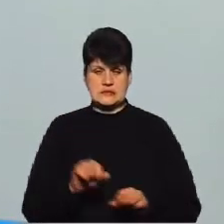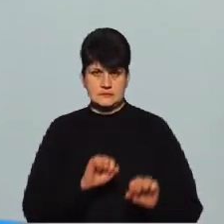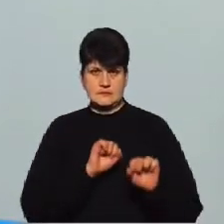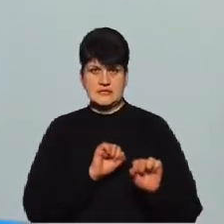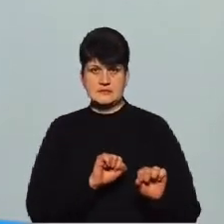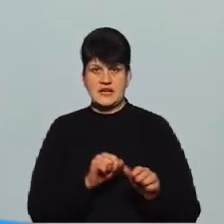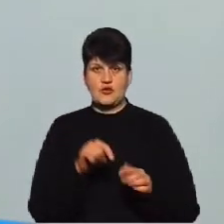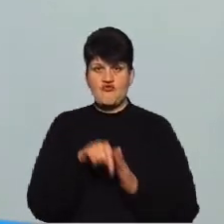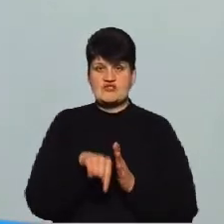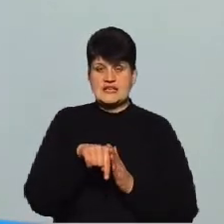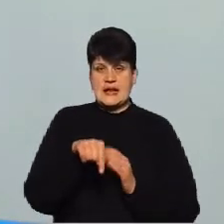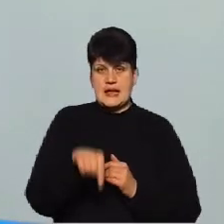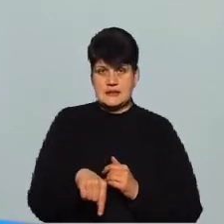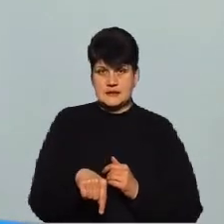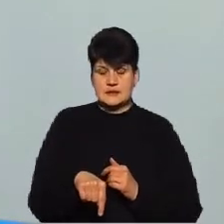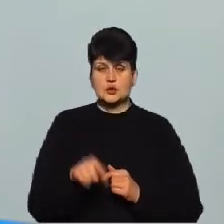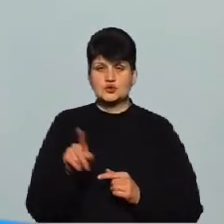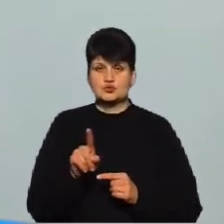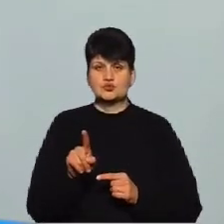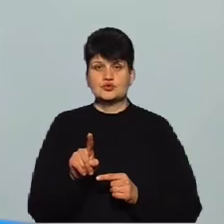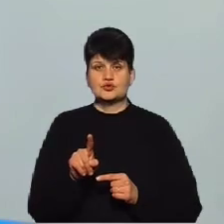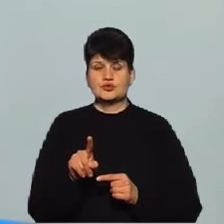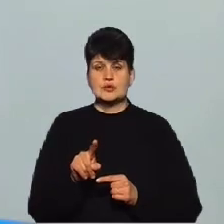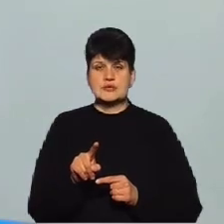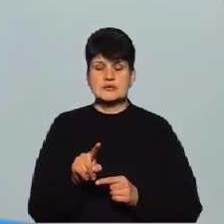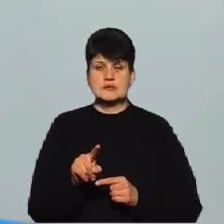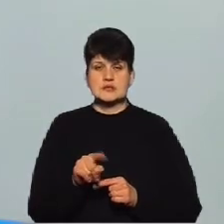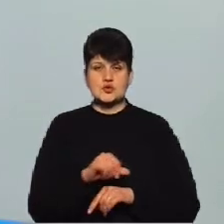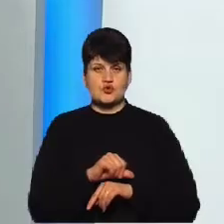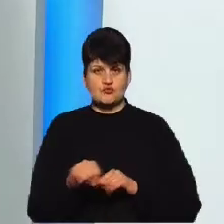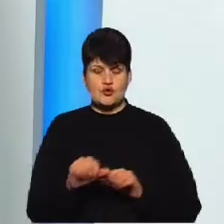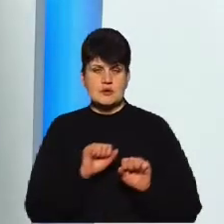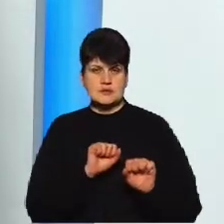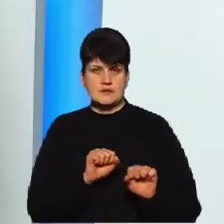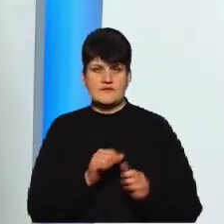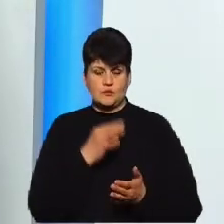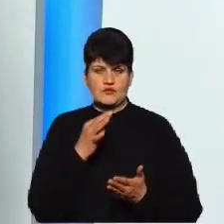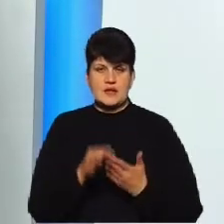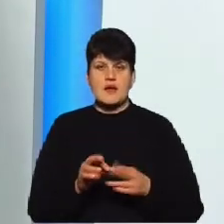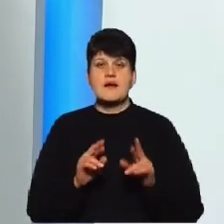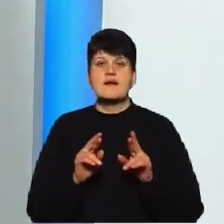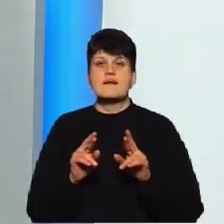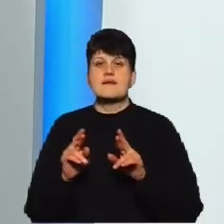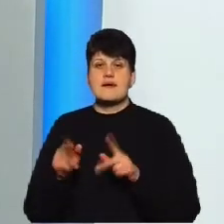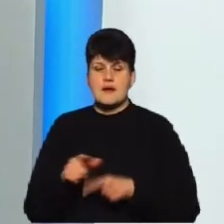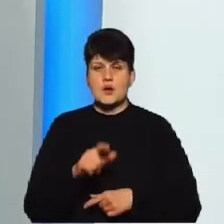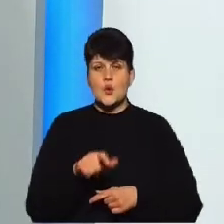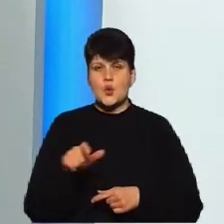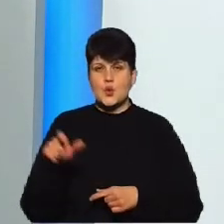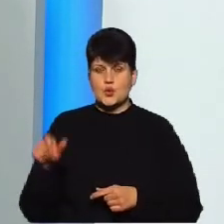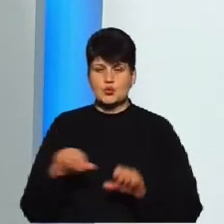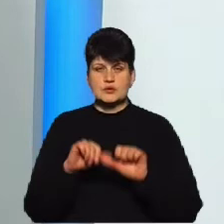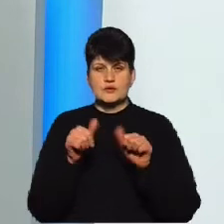всередині, скажімо так, тому що ЗСУ все-таки за зовнішню безпеку відповідає. Як люди формують оце